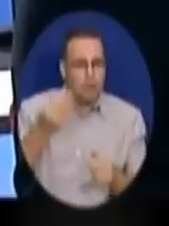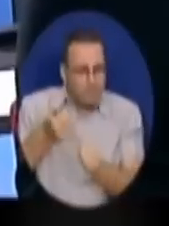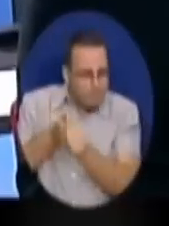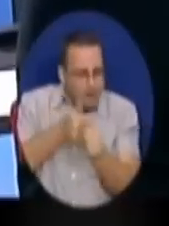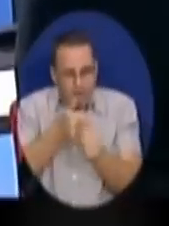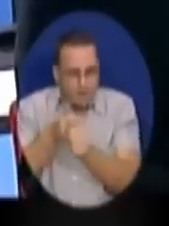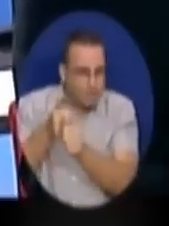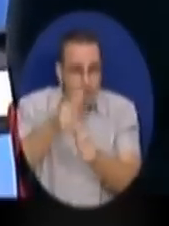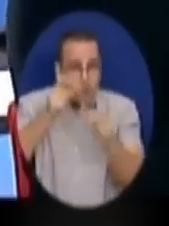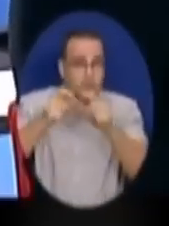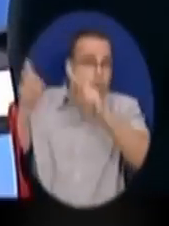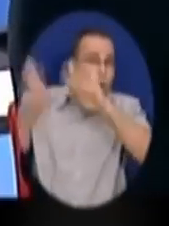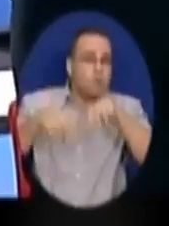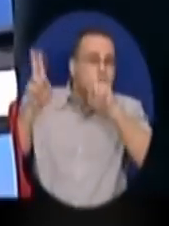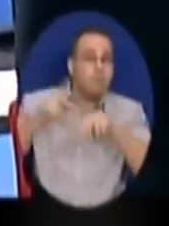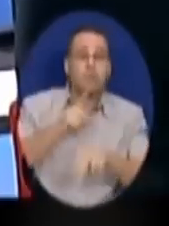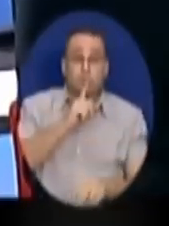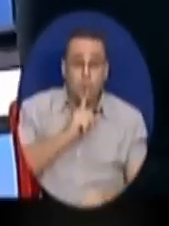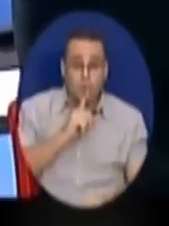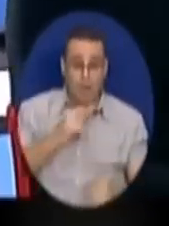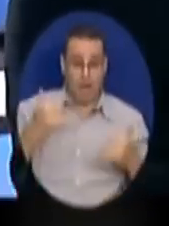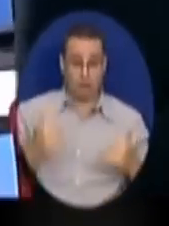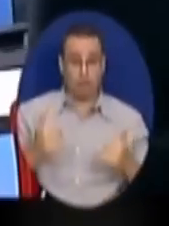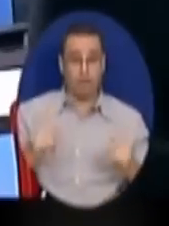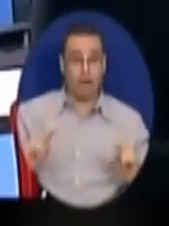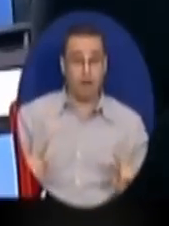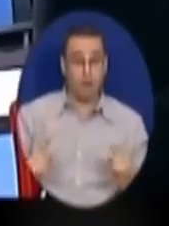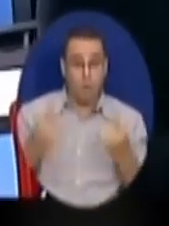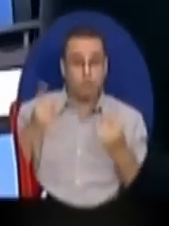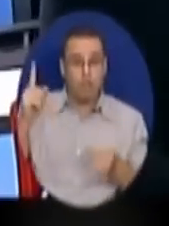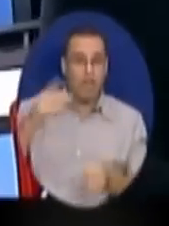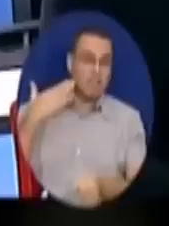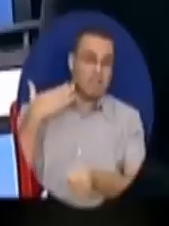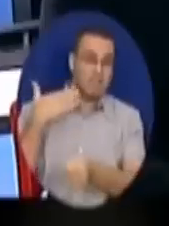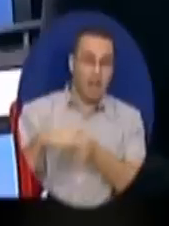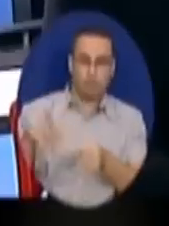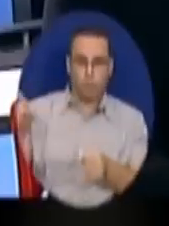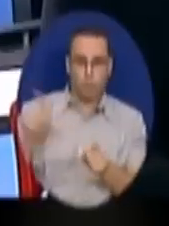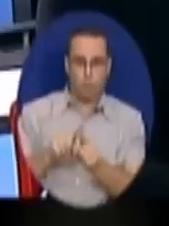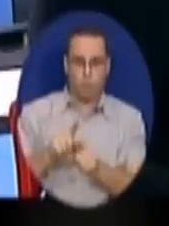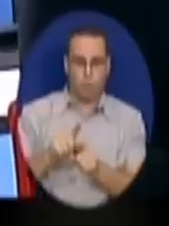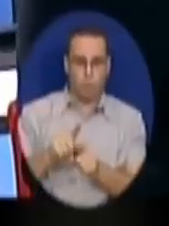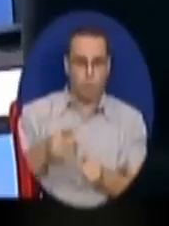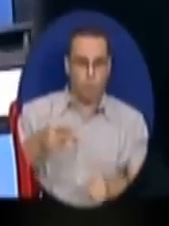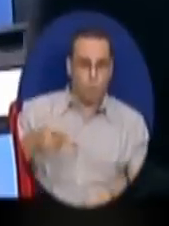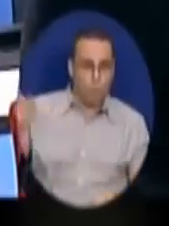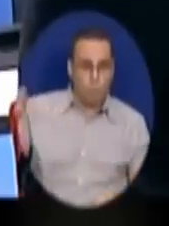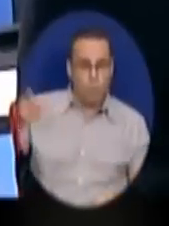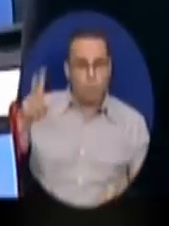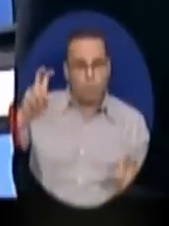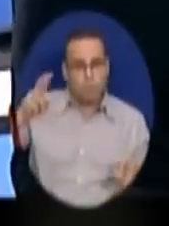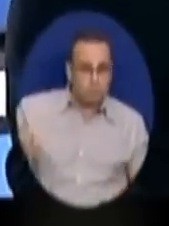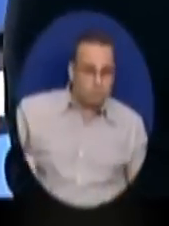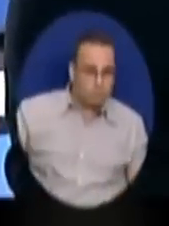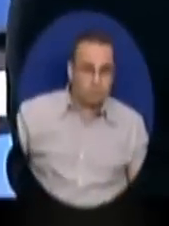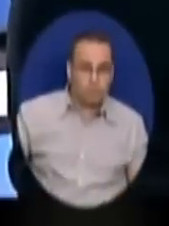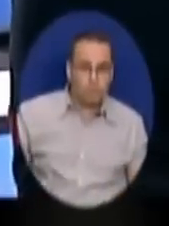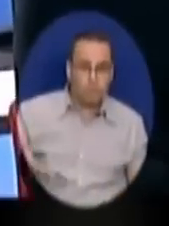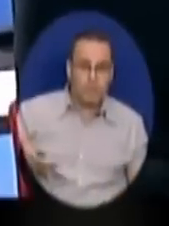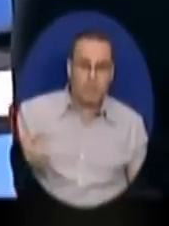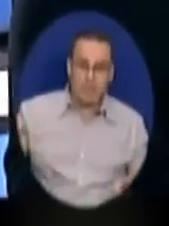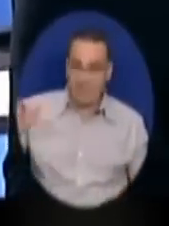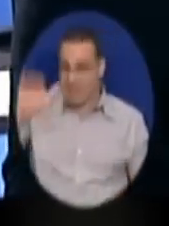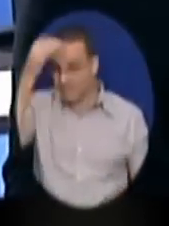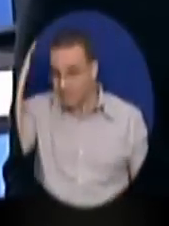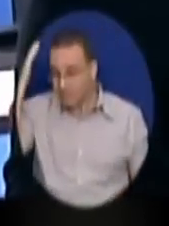על האנשים שחוזרים מסוריה מה שקרה פה עכשיו זה שדש עלה מדרגה בהתקפות ואני מאמין שגם צרפת הממשלה של הת